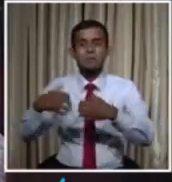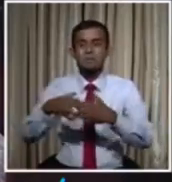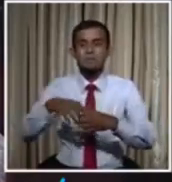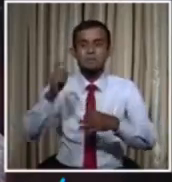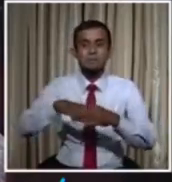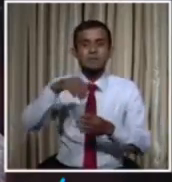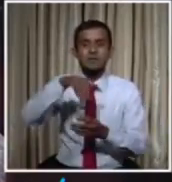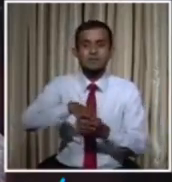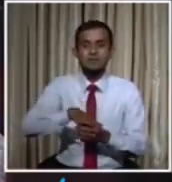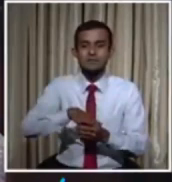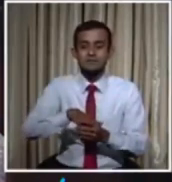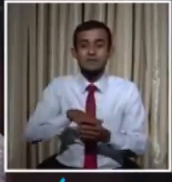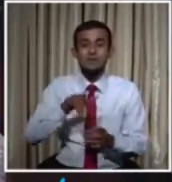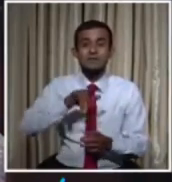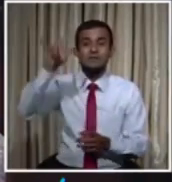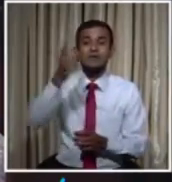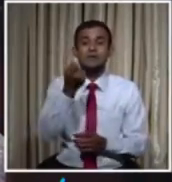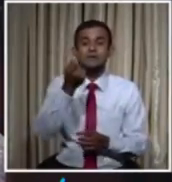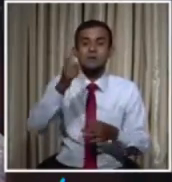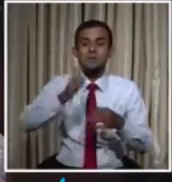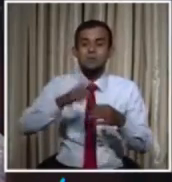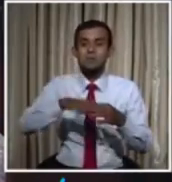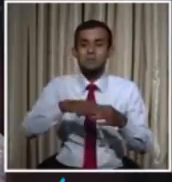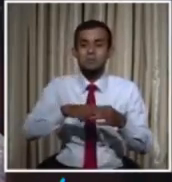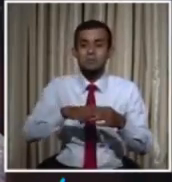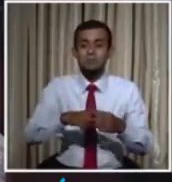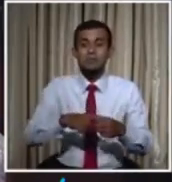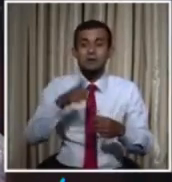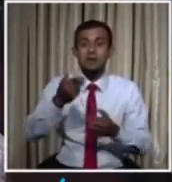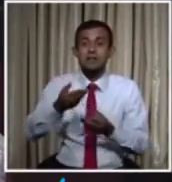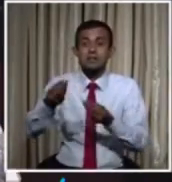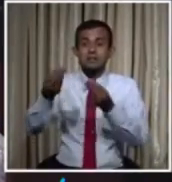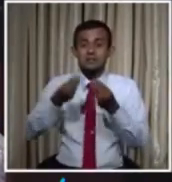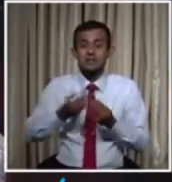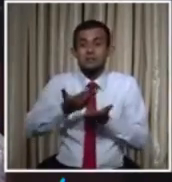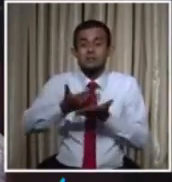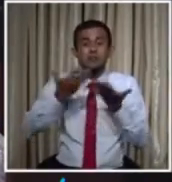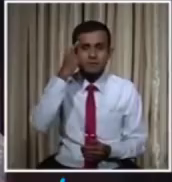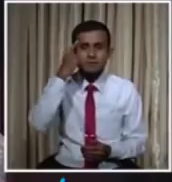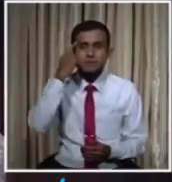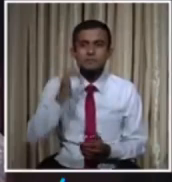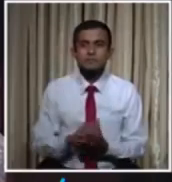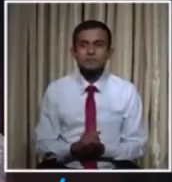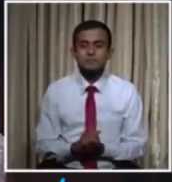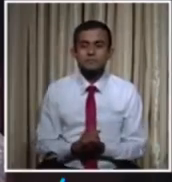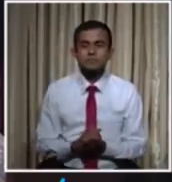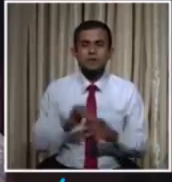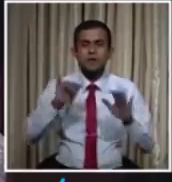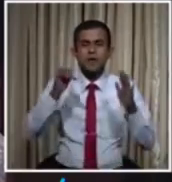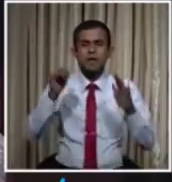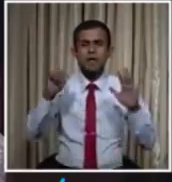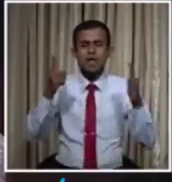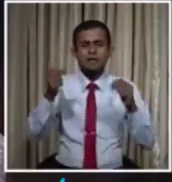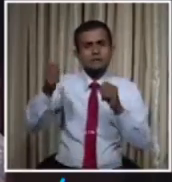තුල විදේශ විනිමය ප්‍රශ්නයට එයින් ලැබෙන ඉමහත් සහයෝගය. 60 දශකයේ